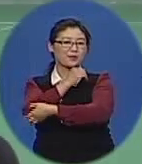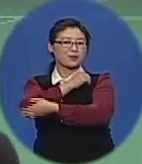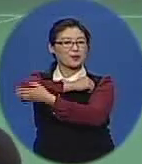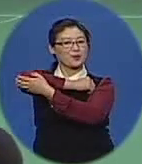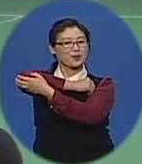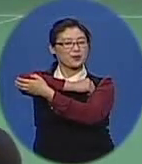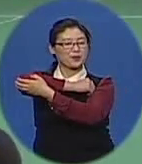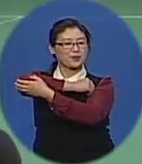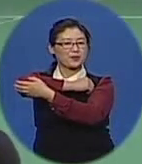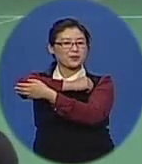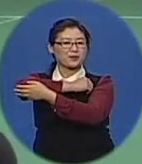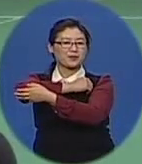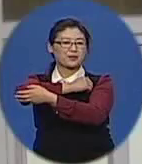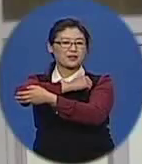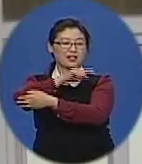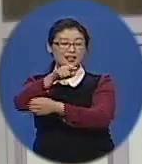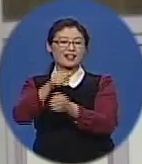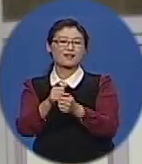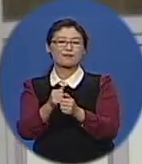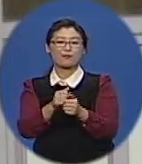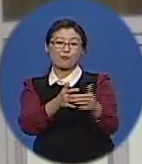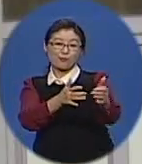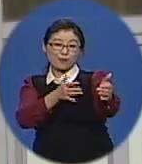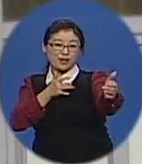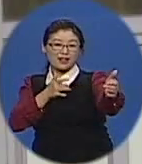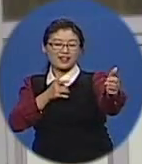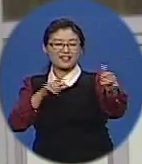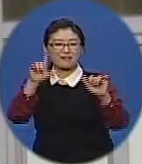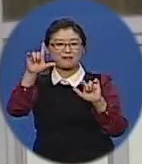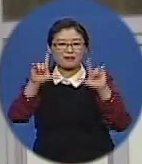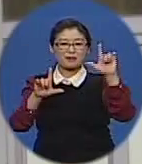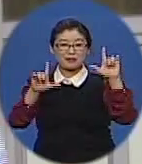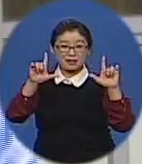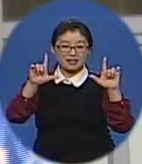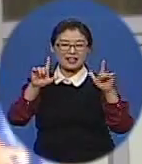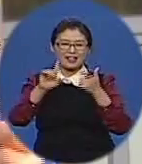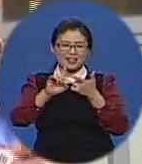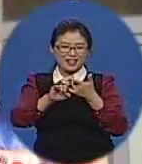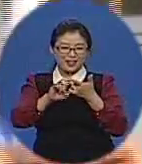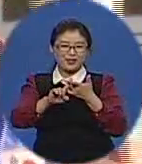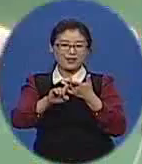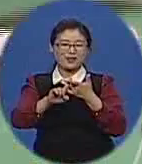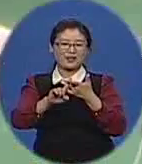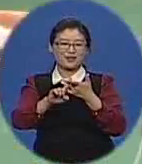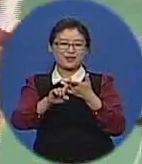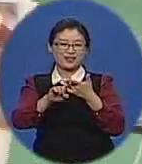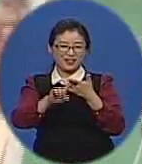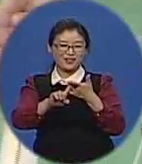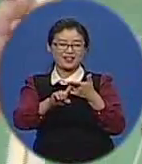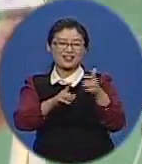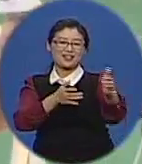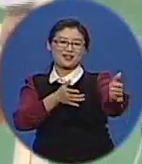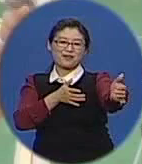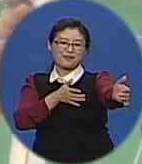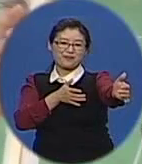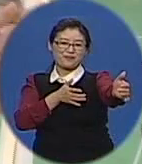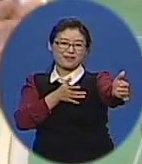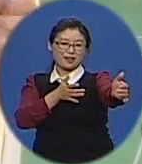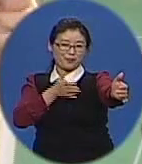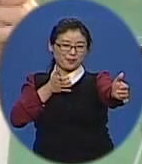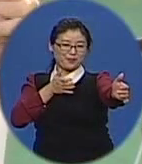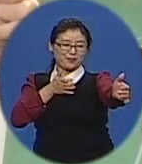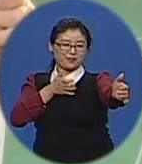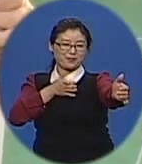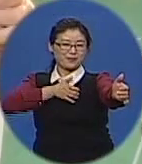예. 네. 자, 이게 지금 활 쏘는 자세였죠? 네. 예, 그대로 이제 그런 모습을 해 주셔야 됩니다. 네. 자, 잡고. 이